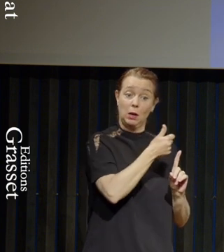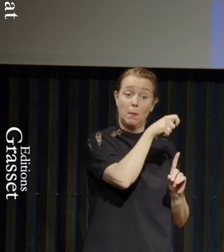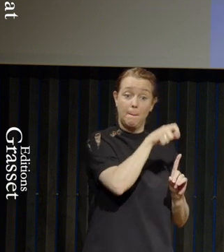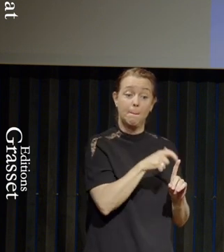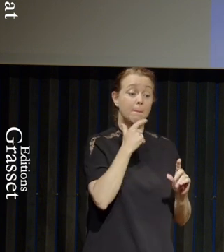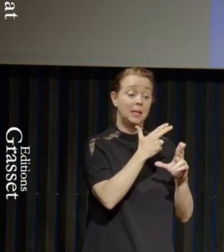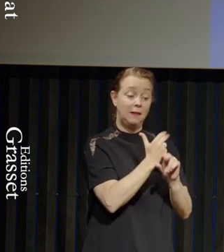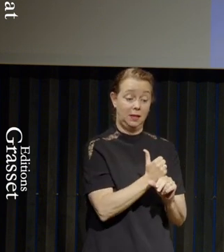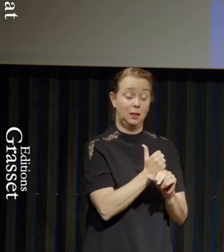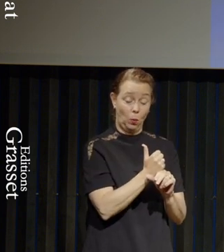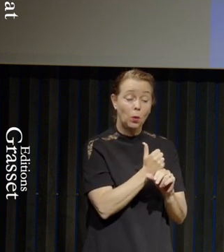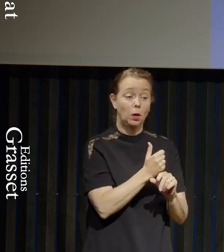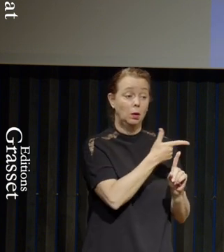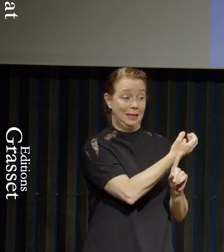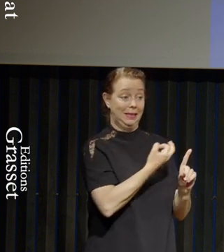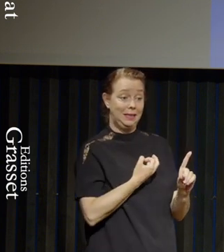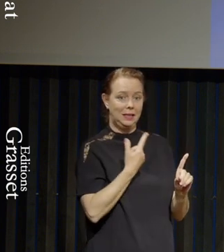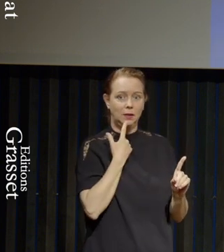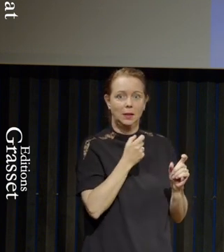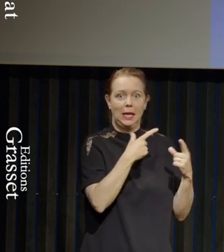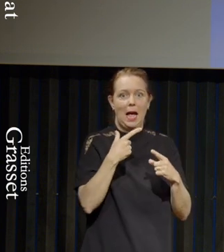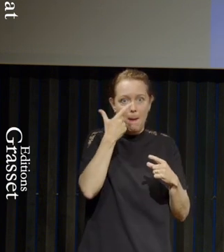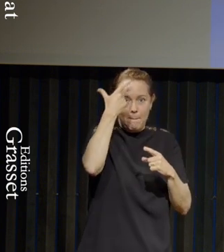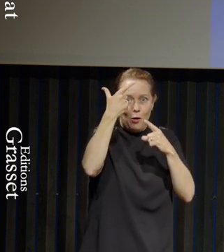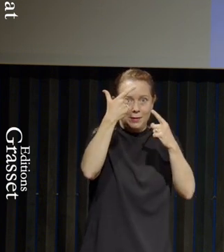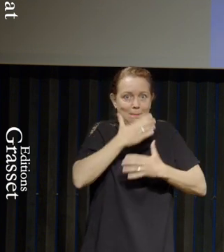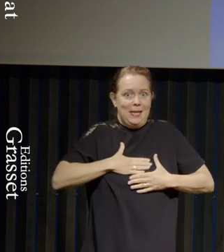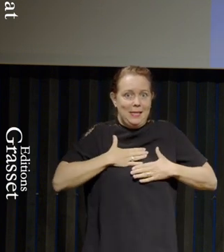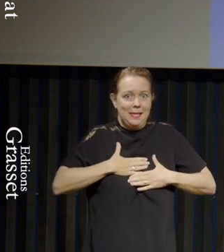dans cette définition, quelque chose de l'ordre du plaisir de penser